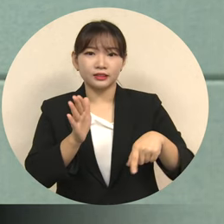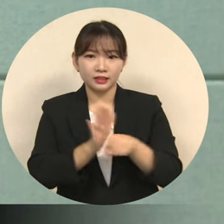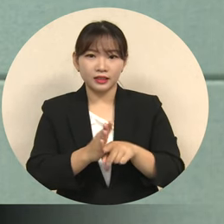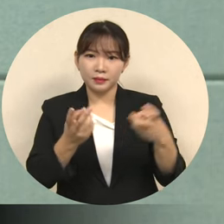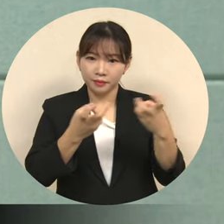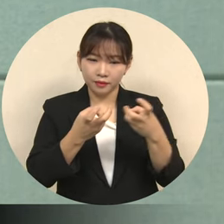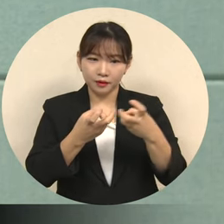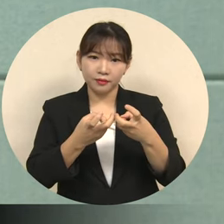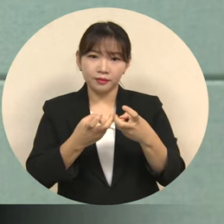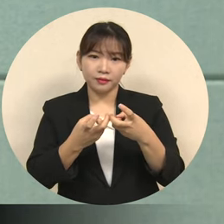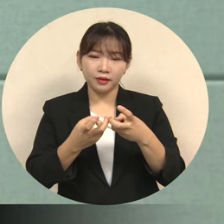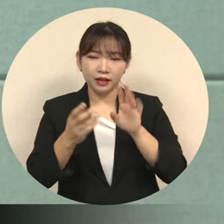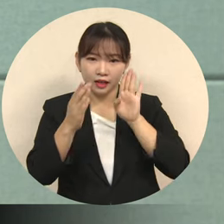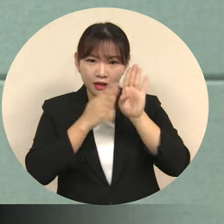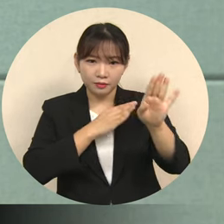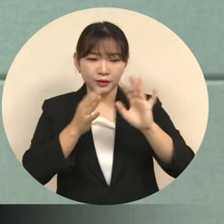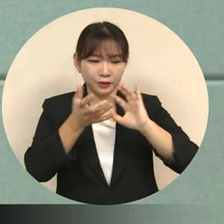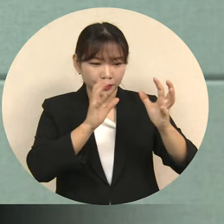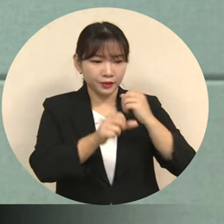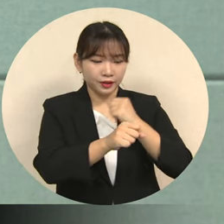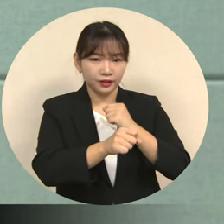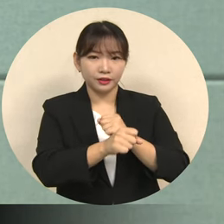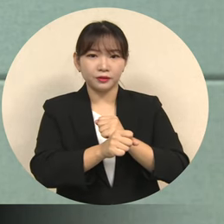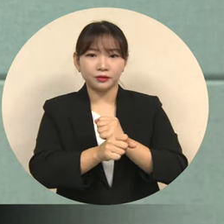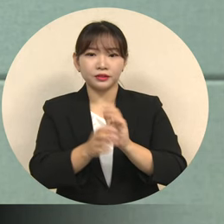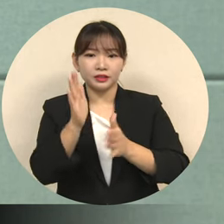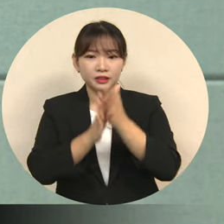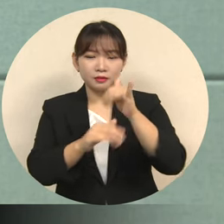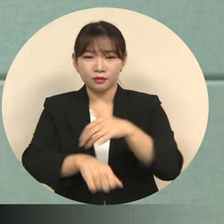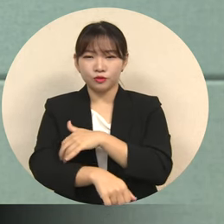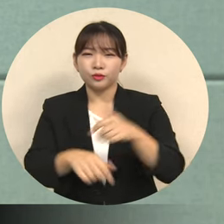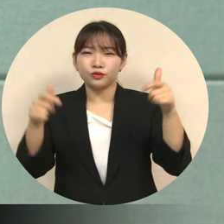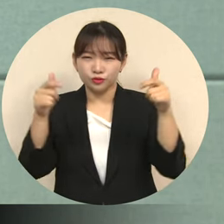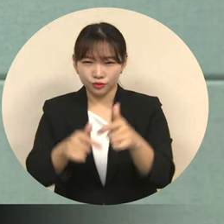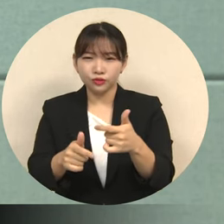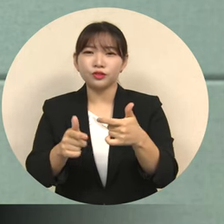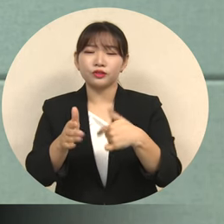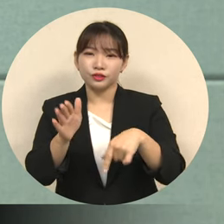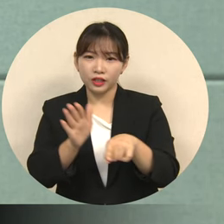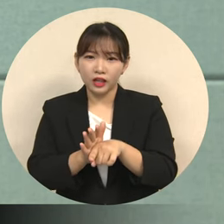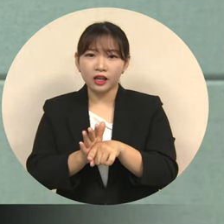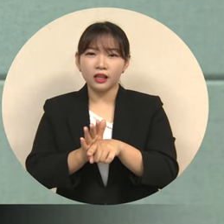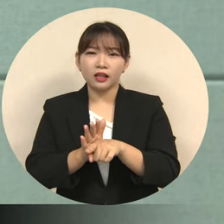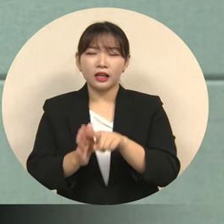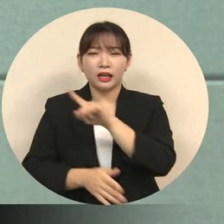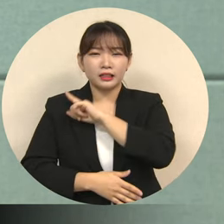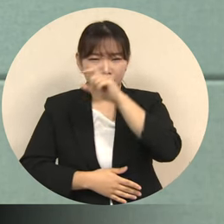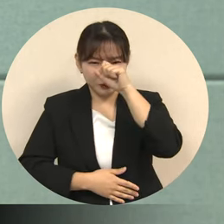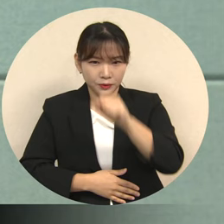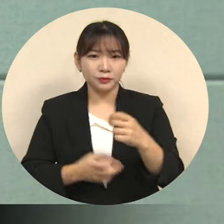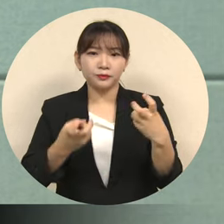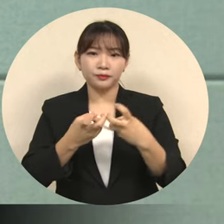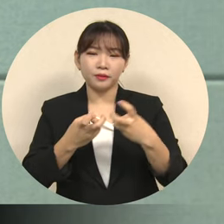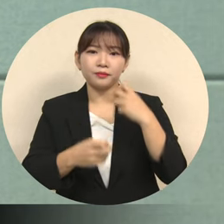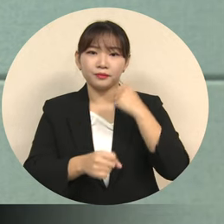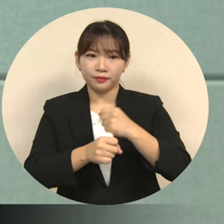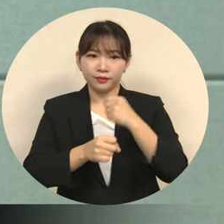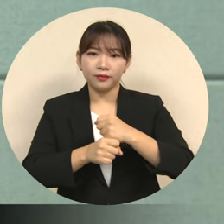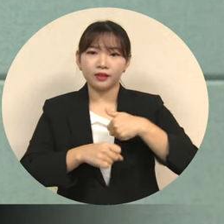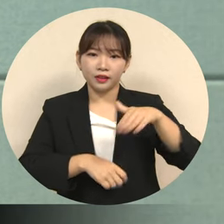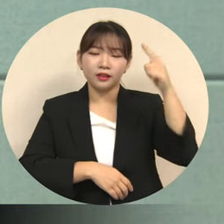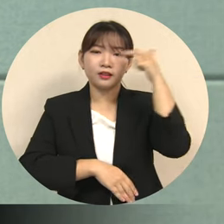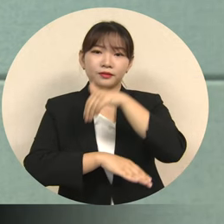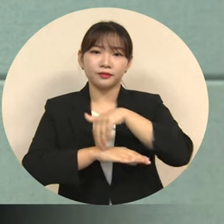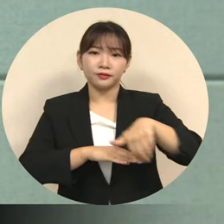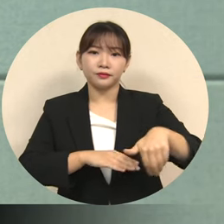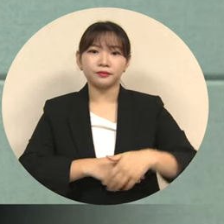방안을 앞으로 논의하고 시민 불편을 최소화하는 최선의 대책을 마련해